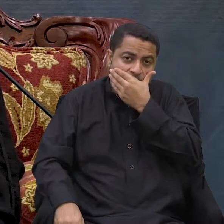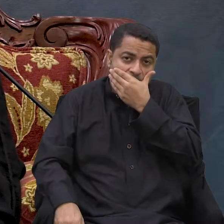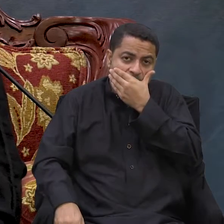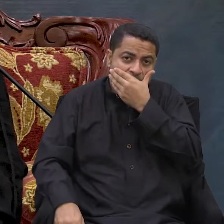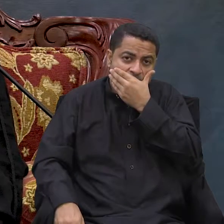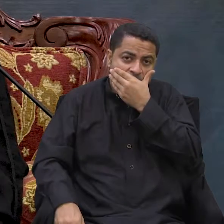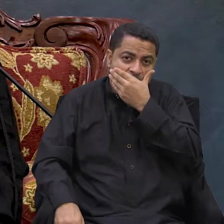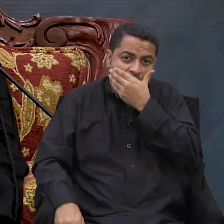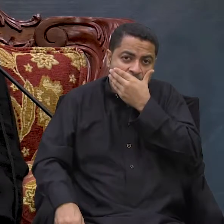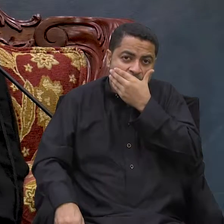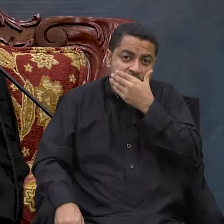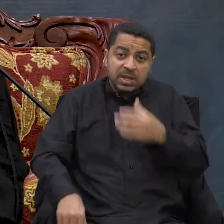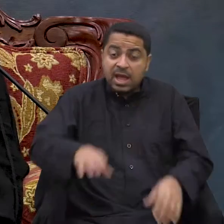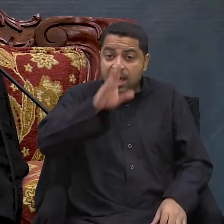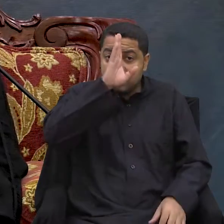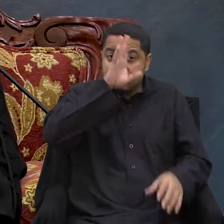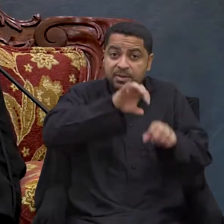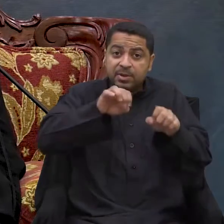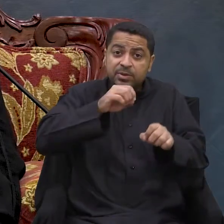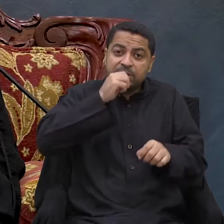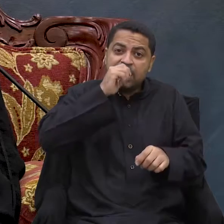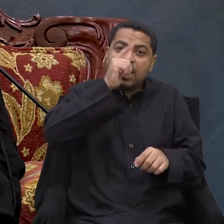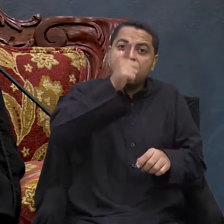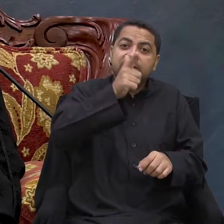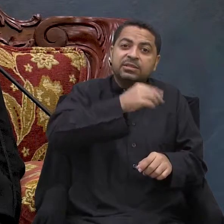إن هذا من مصاديق